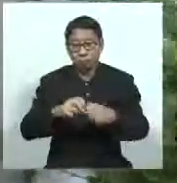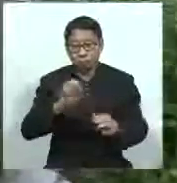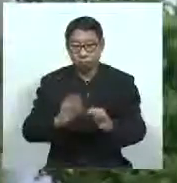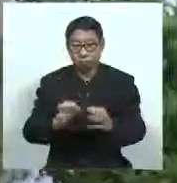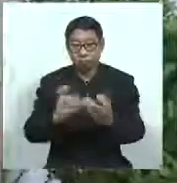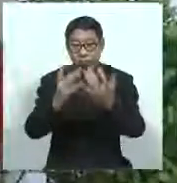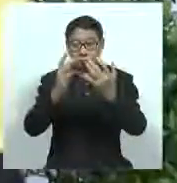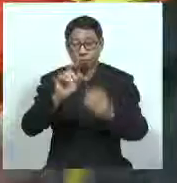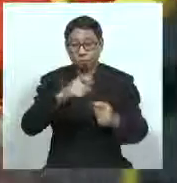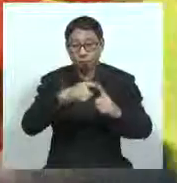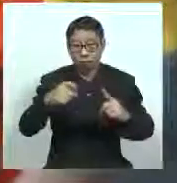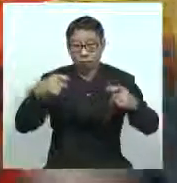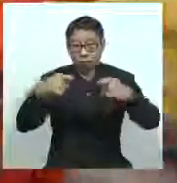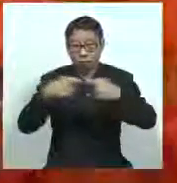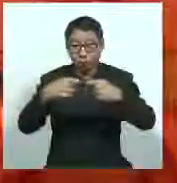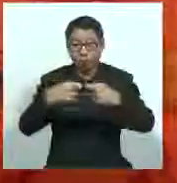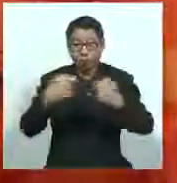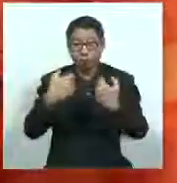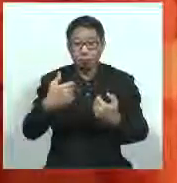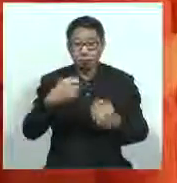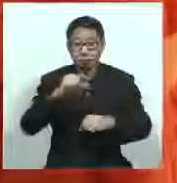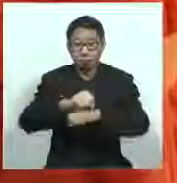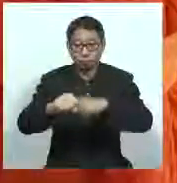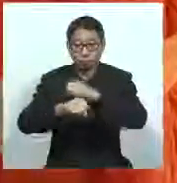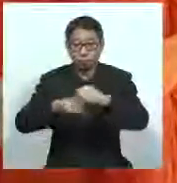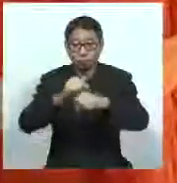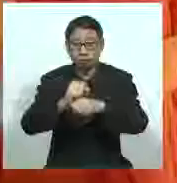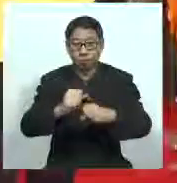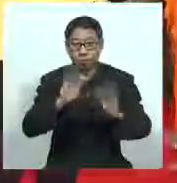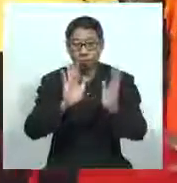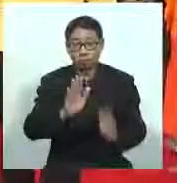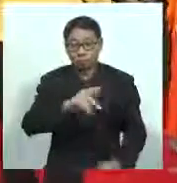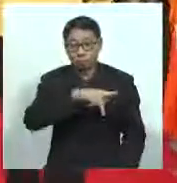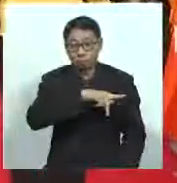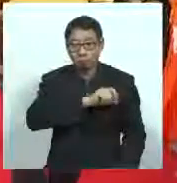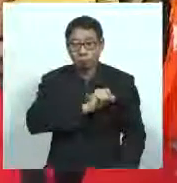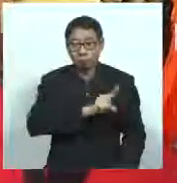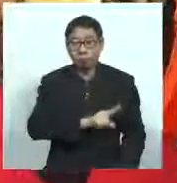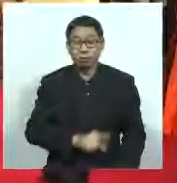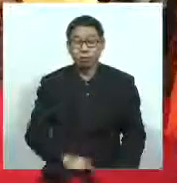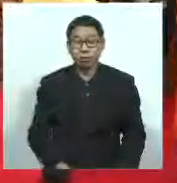ภัยจากระบบไฟฟ้าภายในอาคารและสิ่งก่อสร้างในศาสนสถานค่ะ